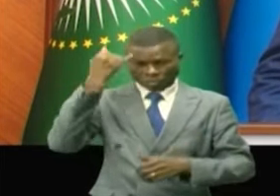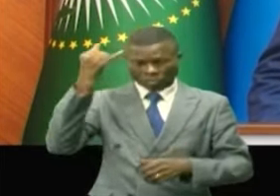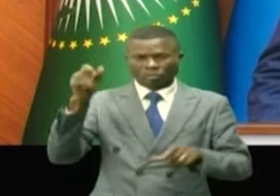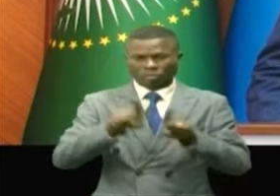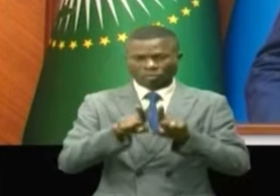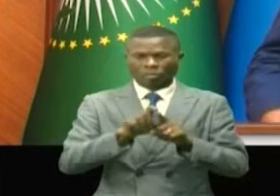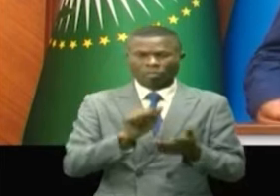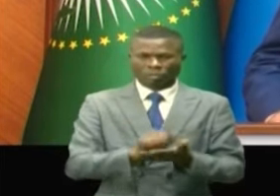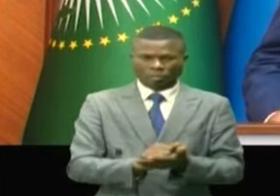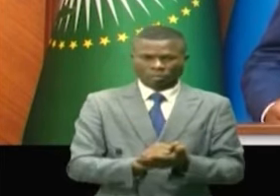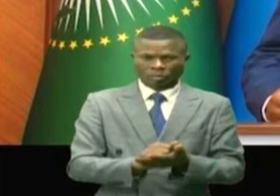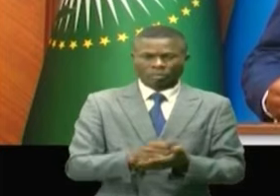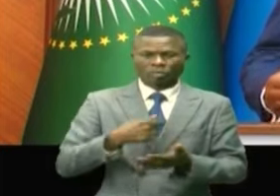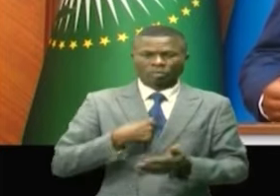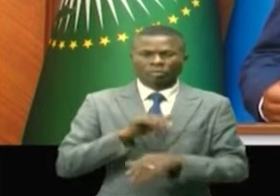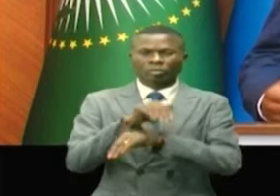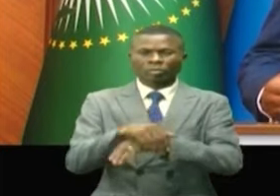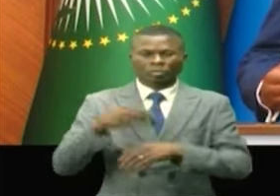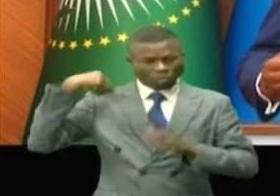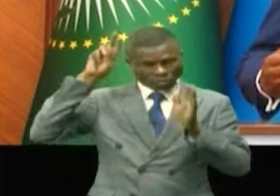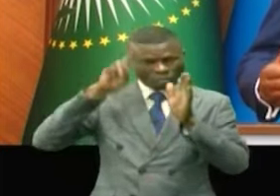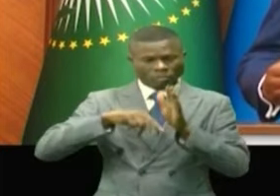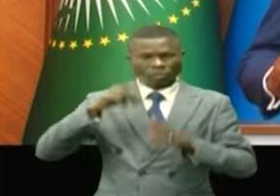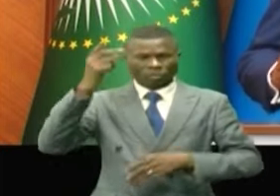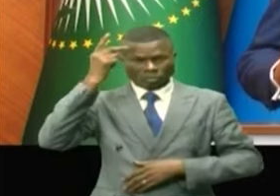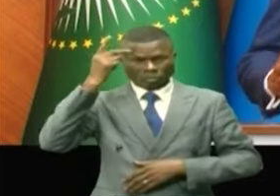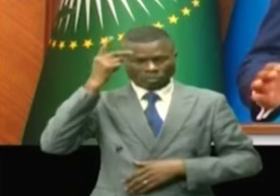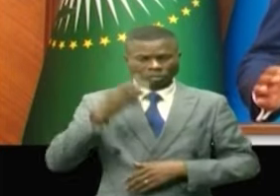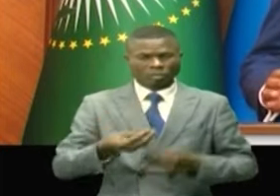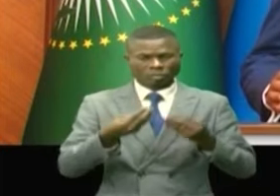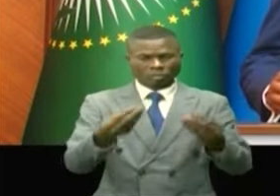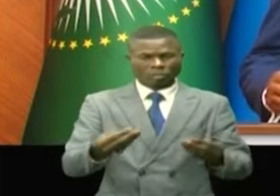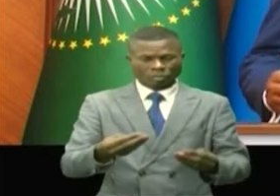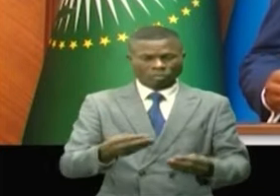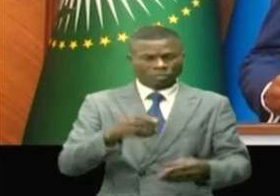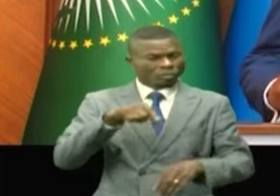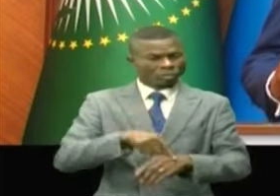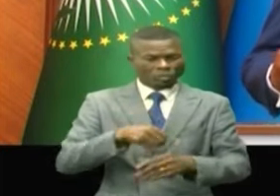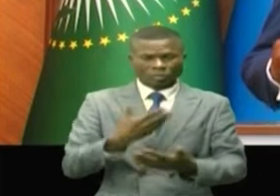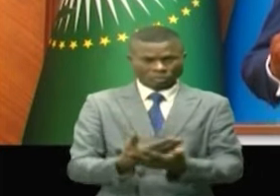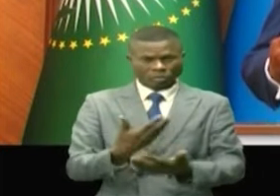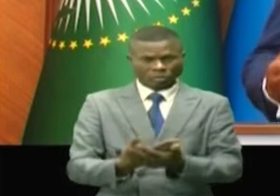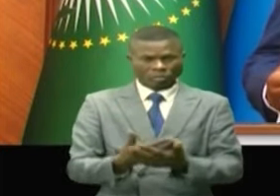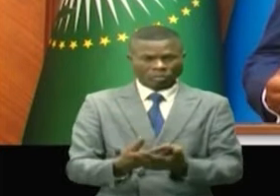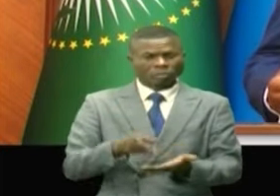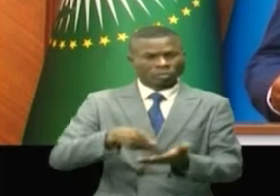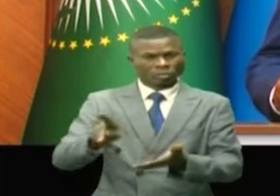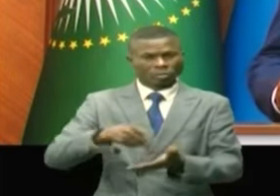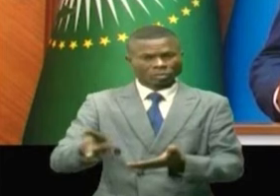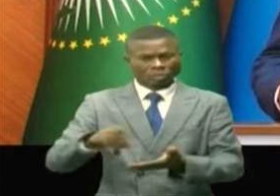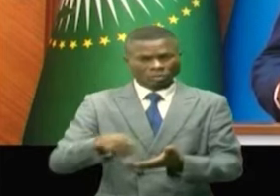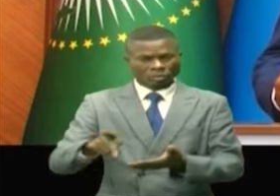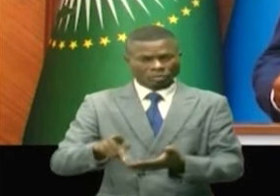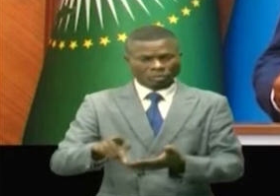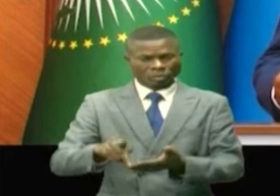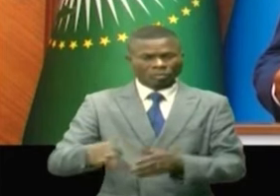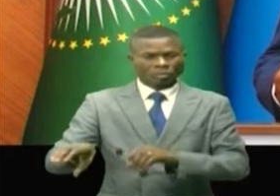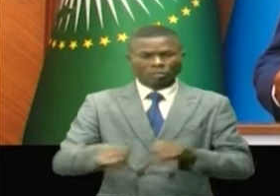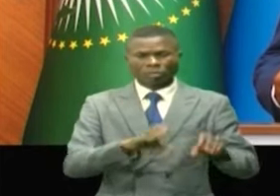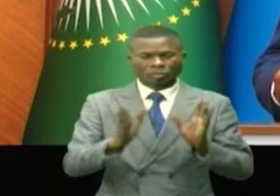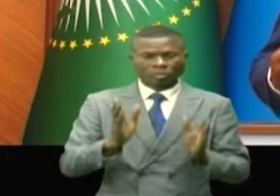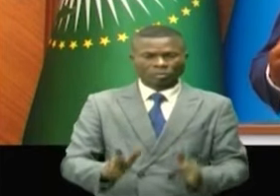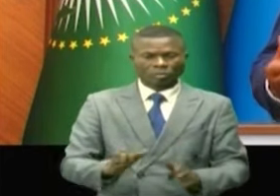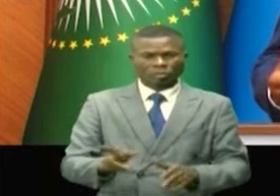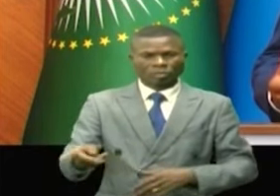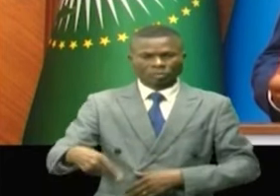d'idée j'engage le gouvernement central à régler sans délai les arriérés démoluments des animateurs des institutions